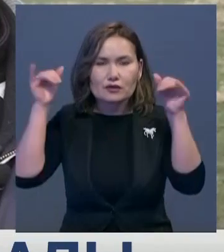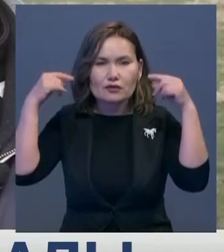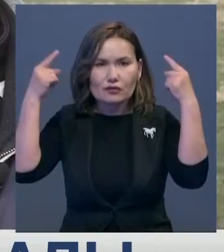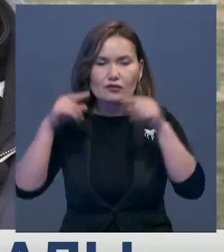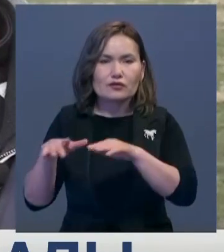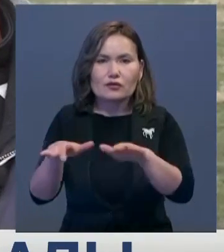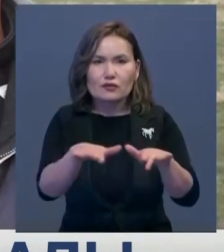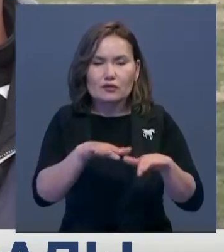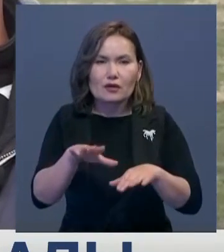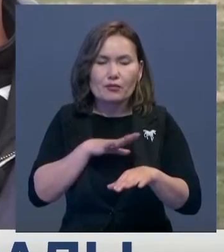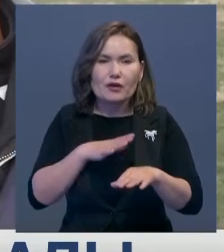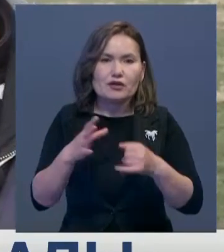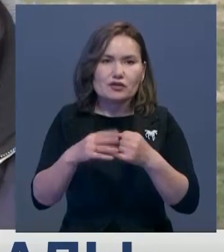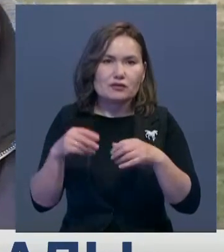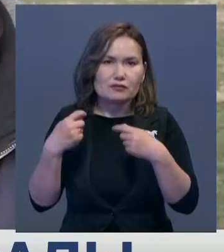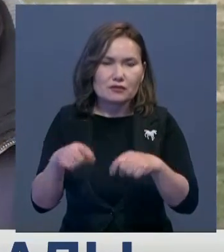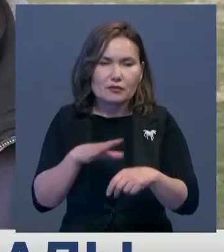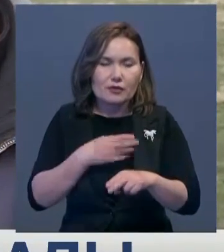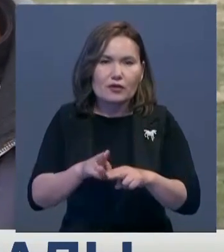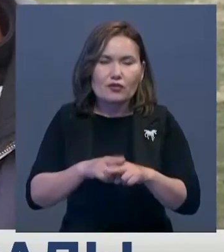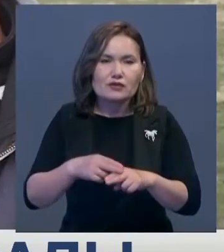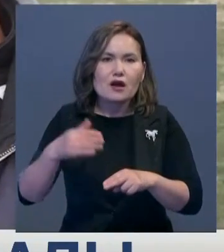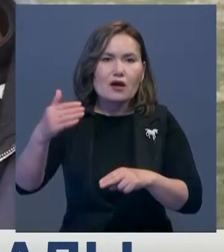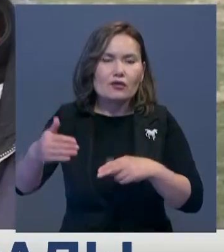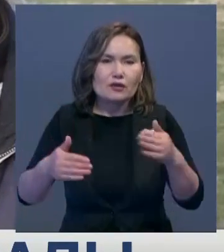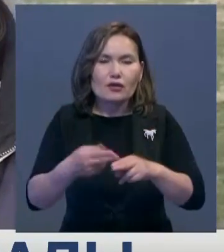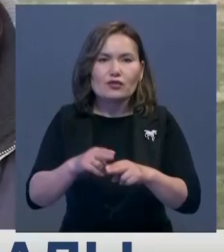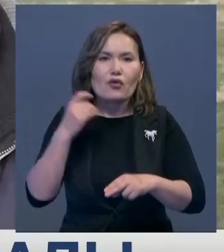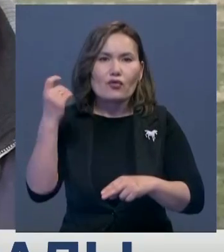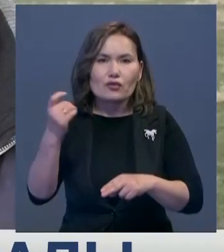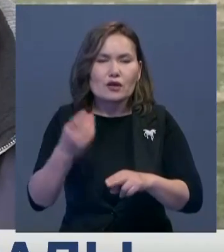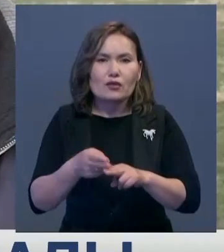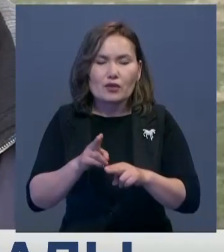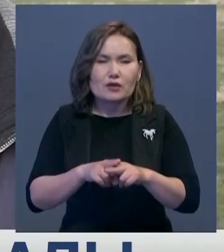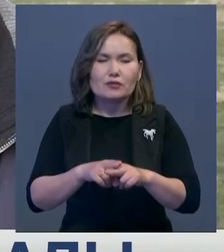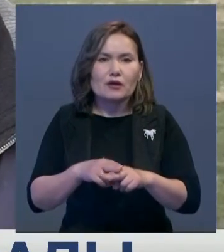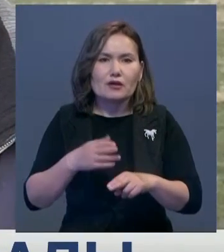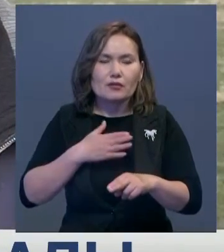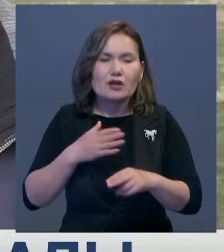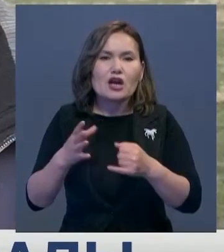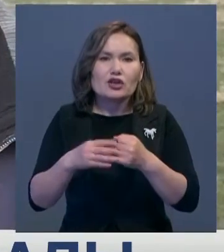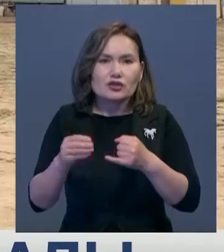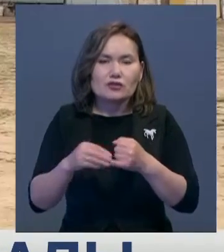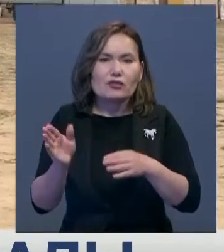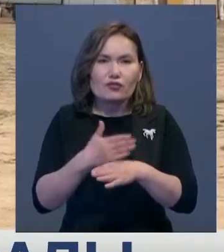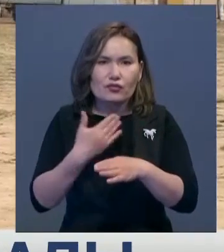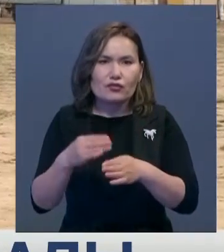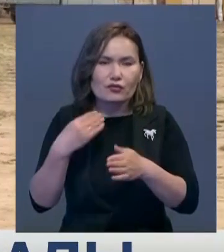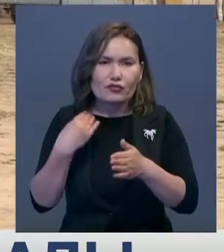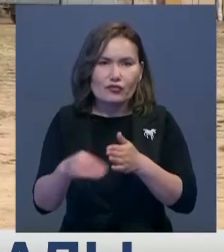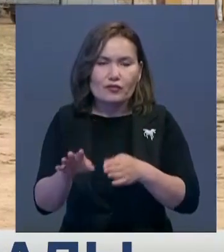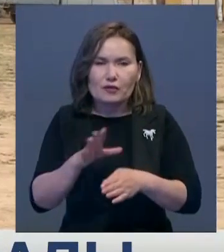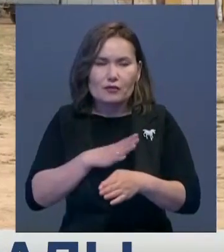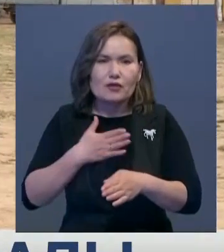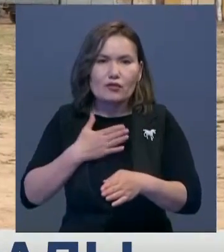жайылады. Жылқыш жайылады ар жағына деп жерде. Ар жағының бәрі кілең қожалықтар бәрі. Алып тастаған ғой бәрі жердің бәрін кезінде.